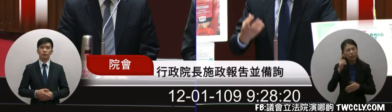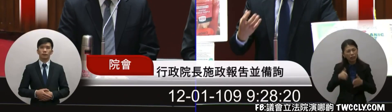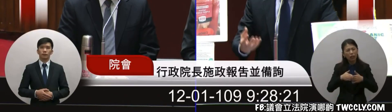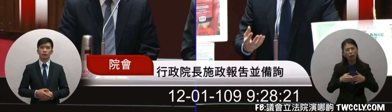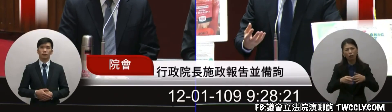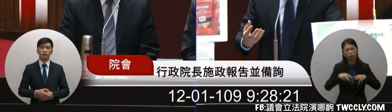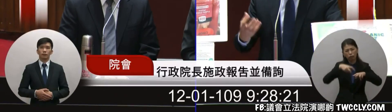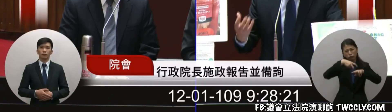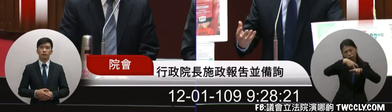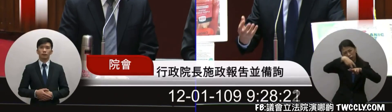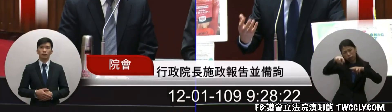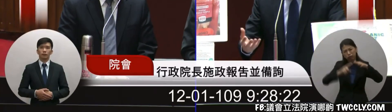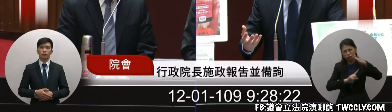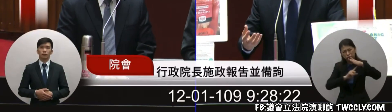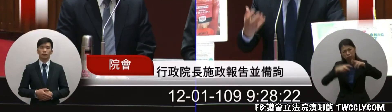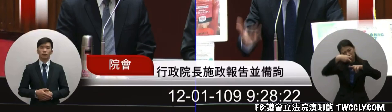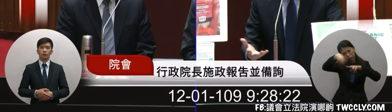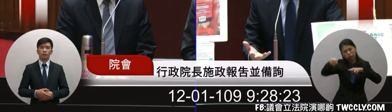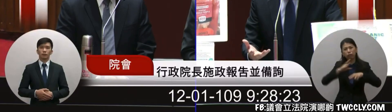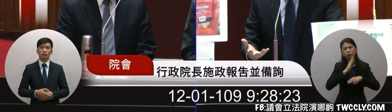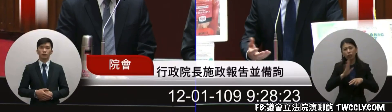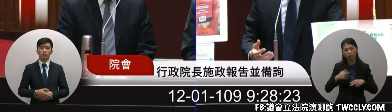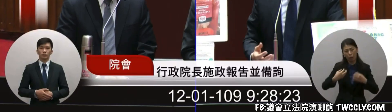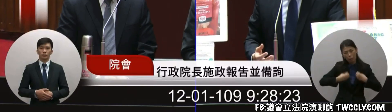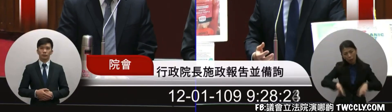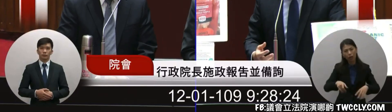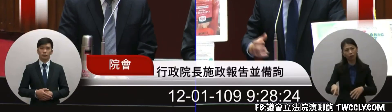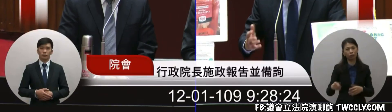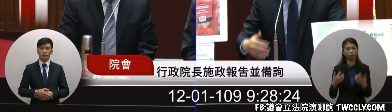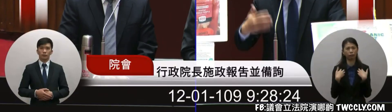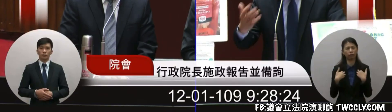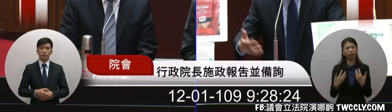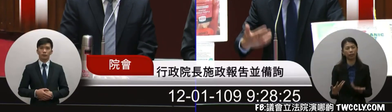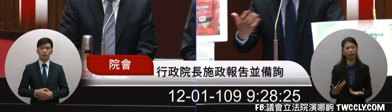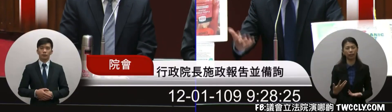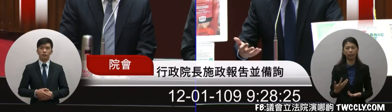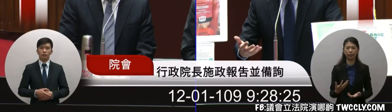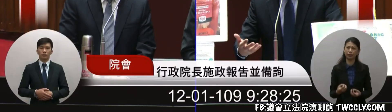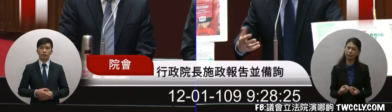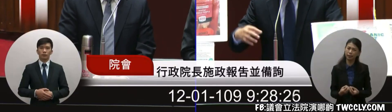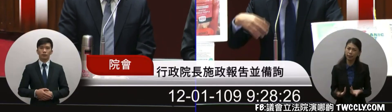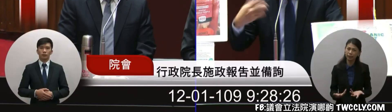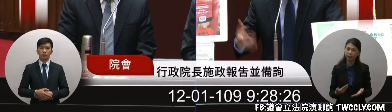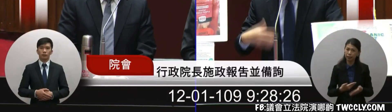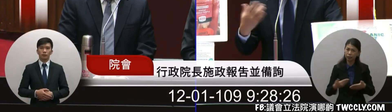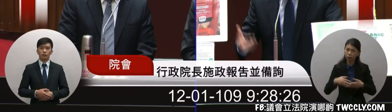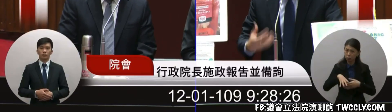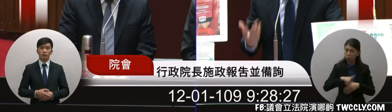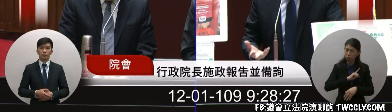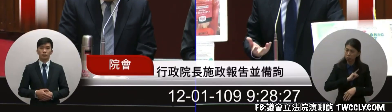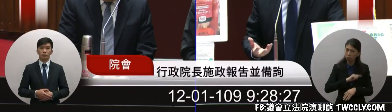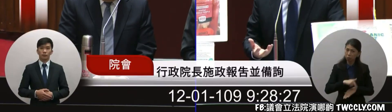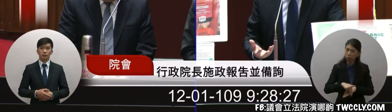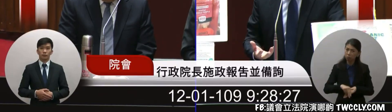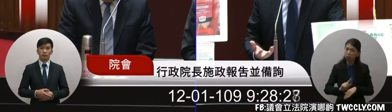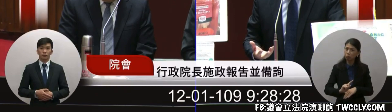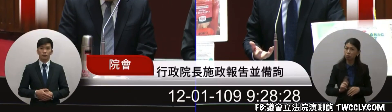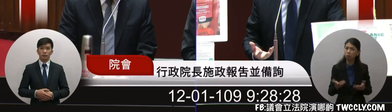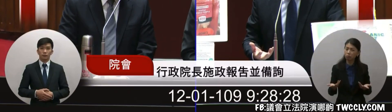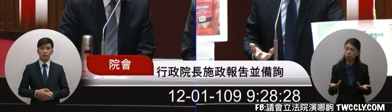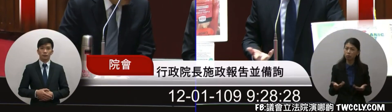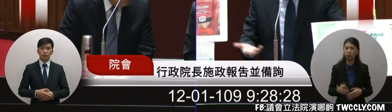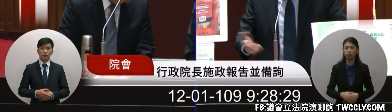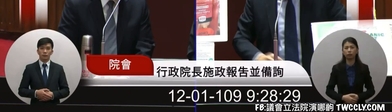了但是到时候赔了钱也要算他有份，这我不知道交通部这边的你们这个我总体的这规划想象是